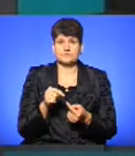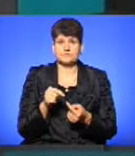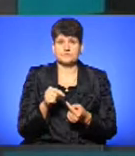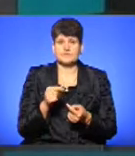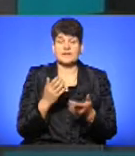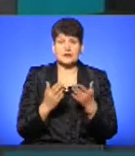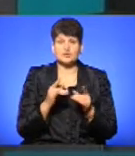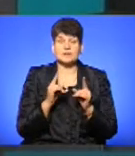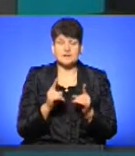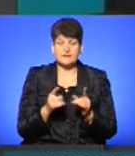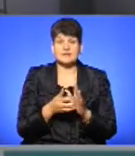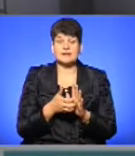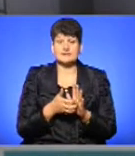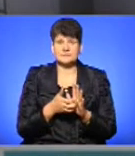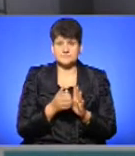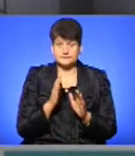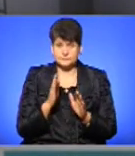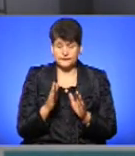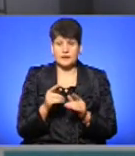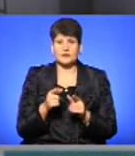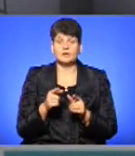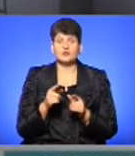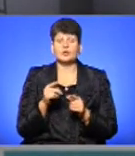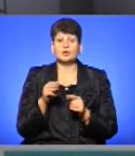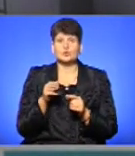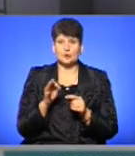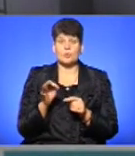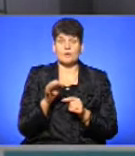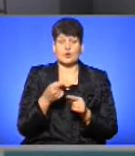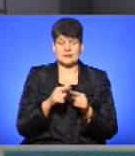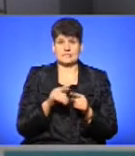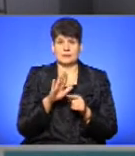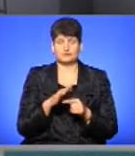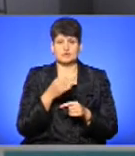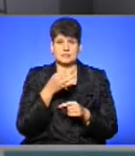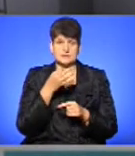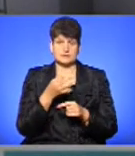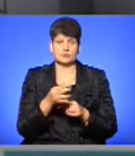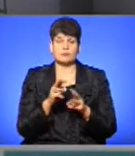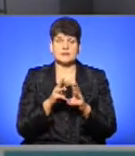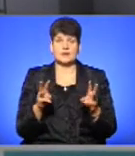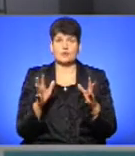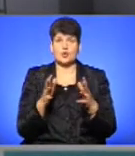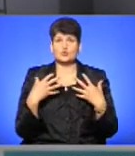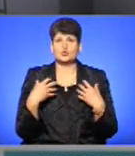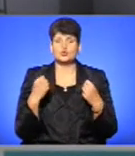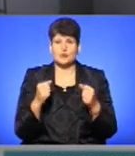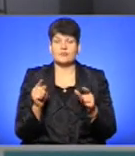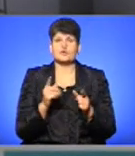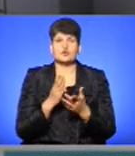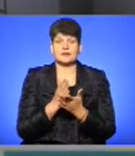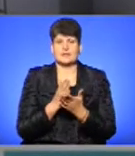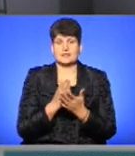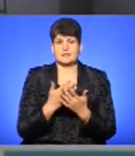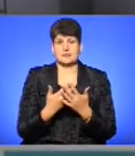якщо навіть її буде недостатньо, то, відповідно, про це буде повідомлено там Міністерство охорони здоров'я, що є,